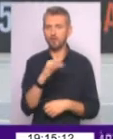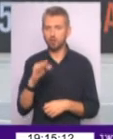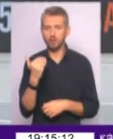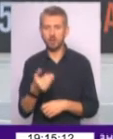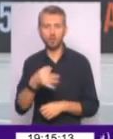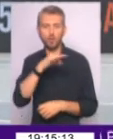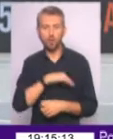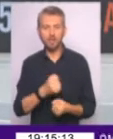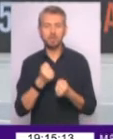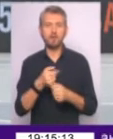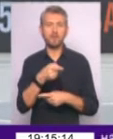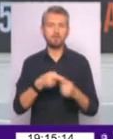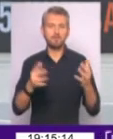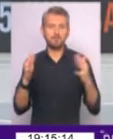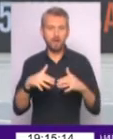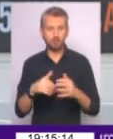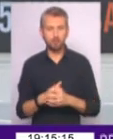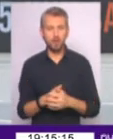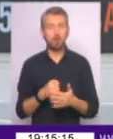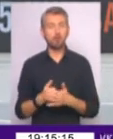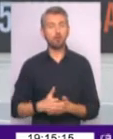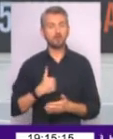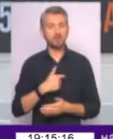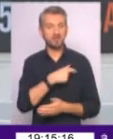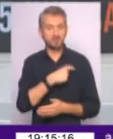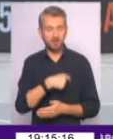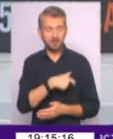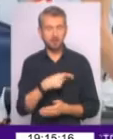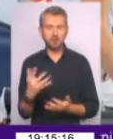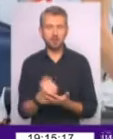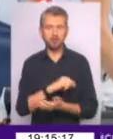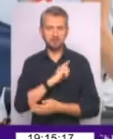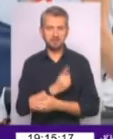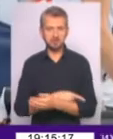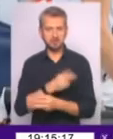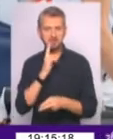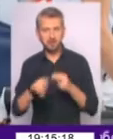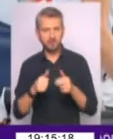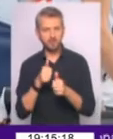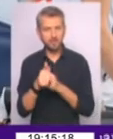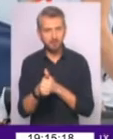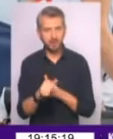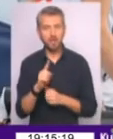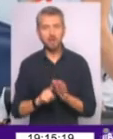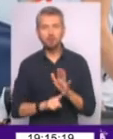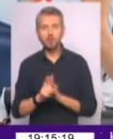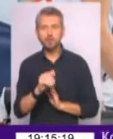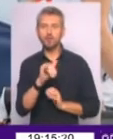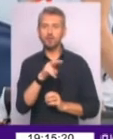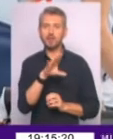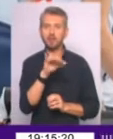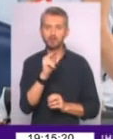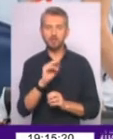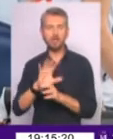користь тримався чи не півматчу. До честі Швейцарії, вона знайшла у собі сили відігратися і вийти вперед. Але спочатку Філевич